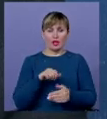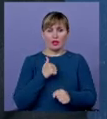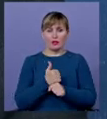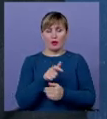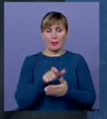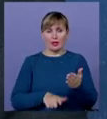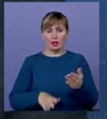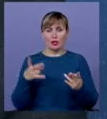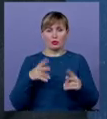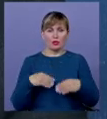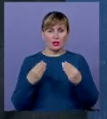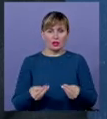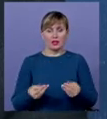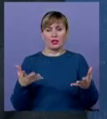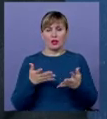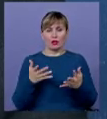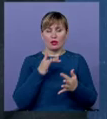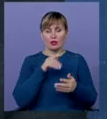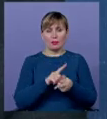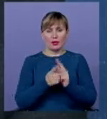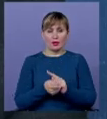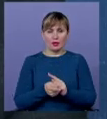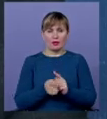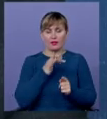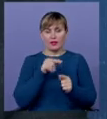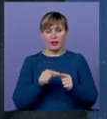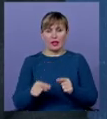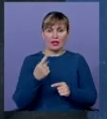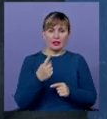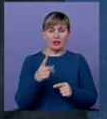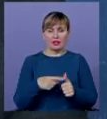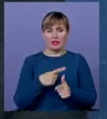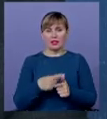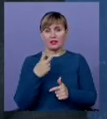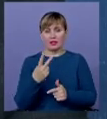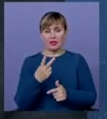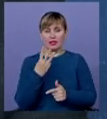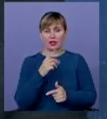Нужно дать какой-то переходной период, 1, 2 или даже 3 года,